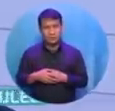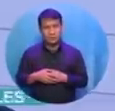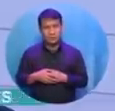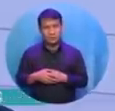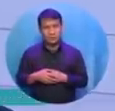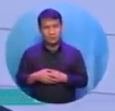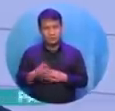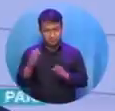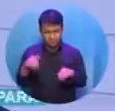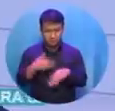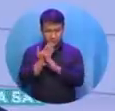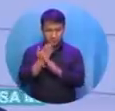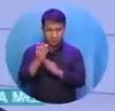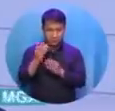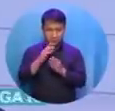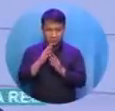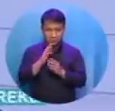mag-dabawin nyo?